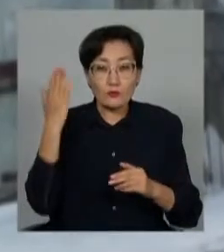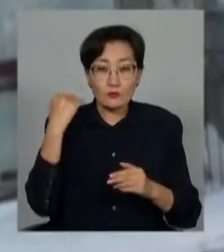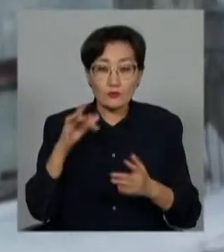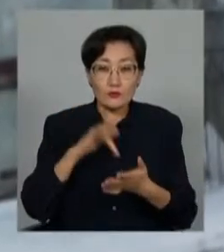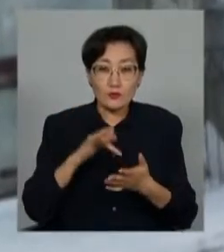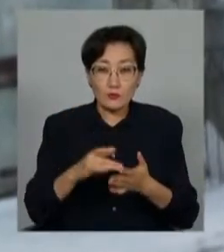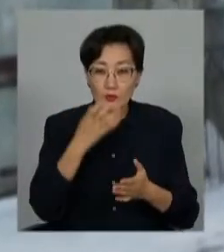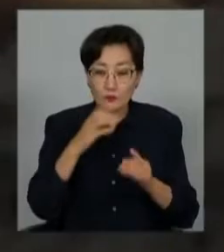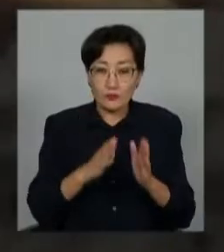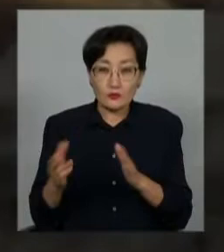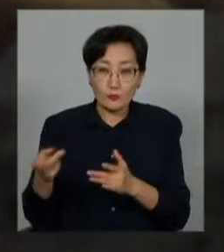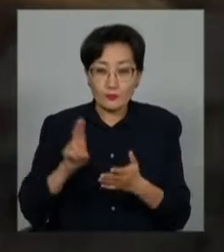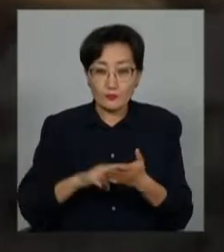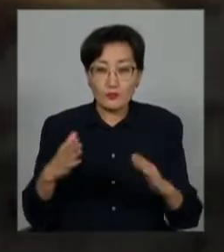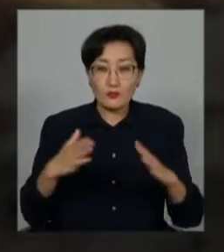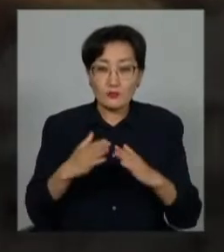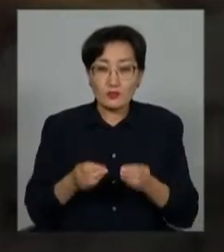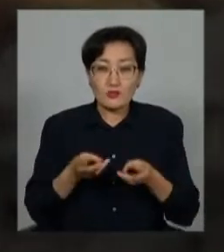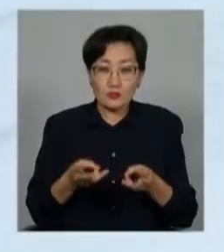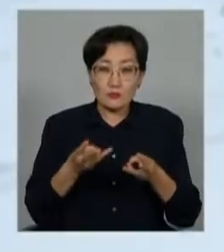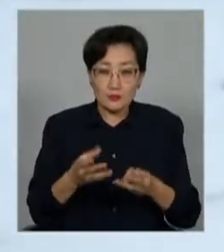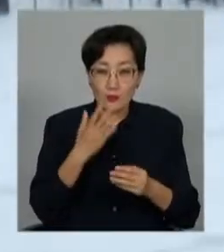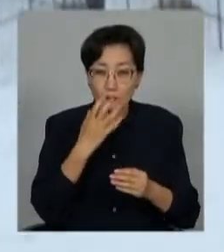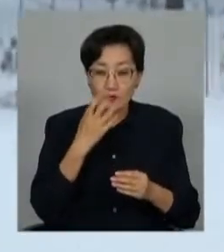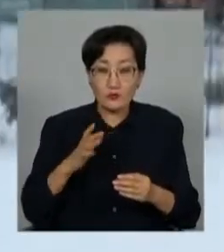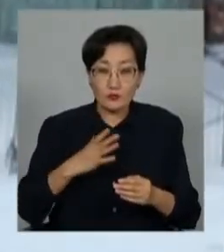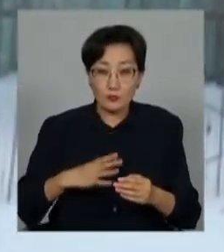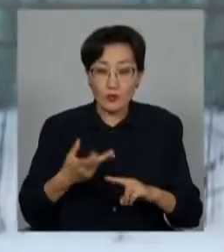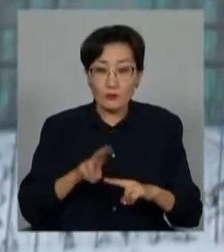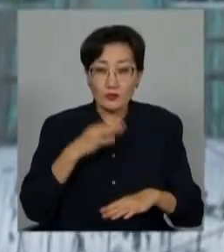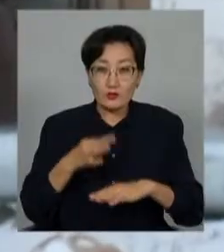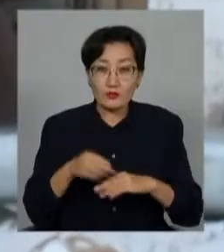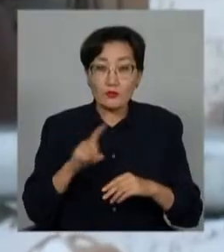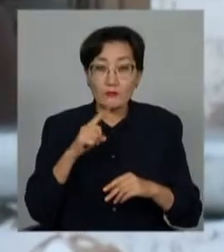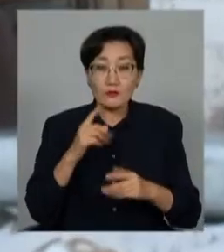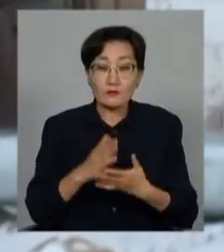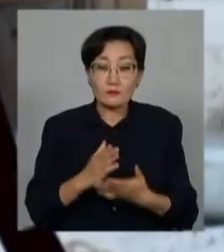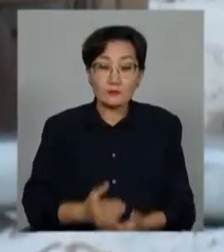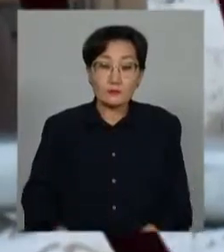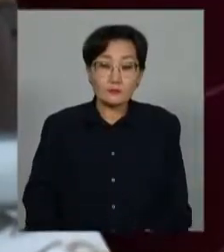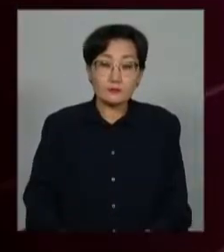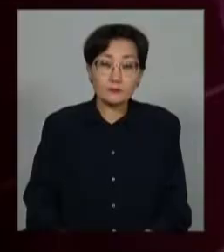орталық жылу жүйесіне қосылса да, үйлерін пеш жағып жылытуға мәжбүр. Бұған жауаптылар не дейді?